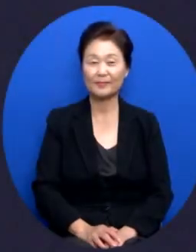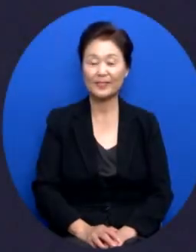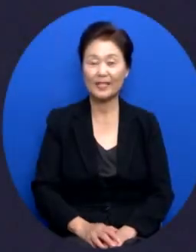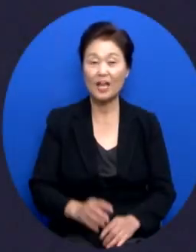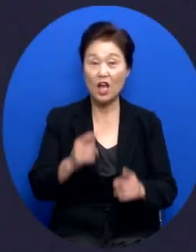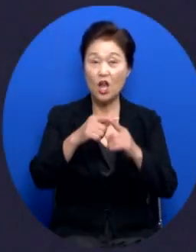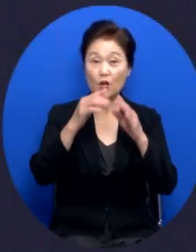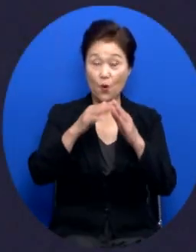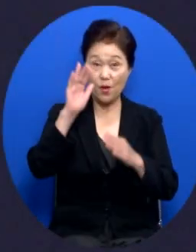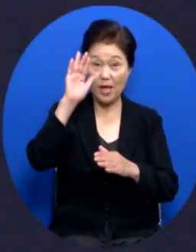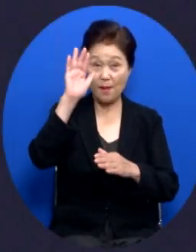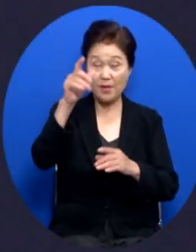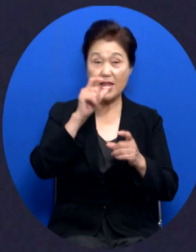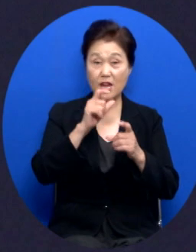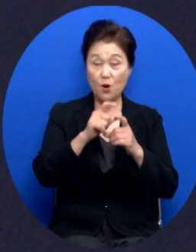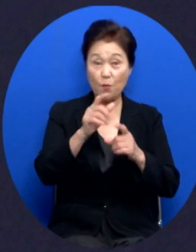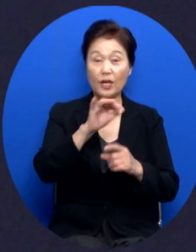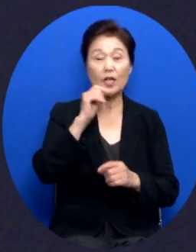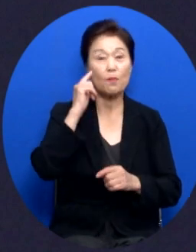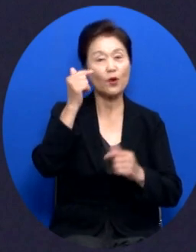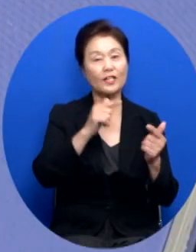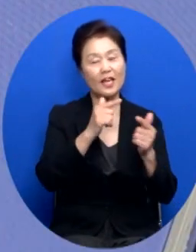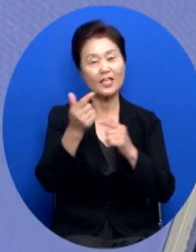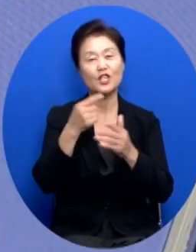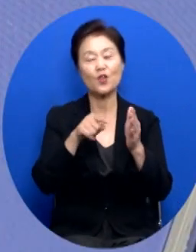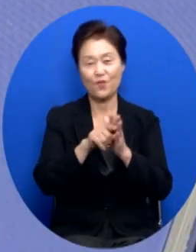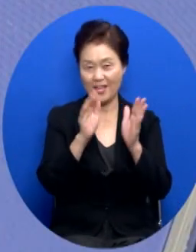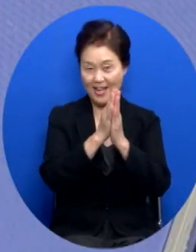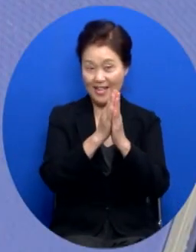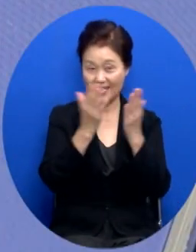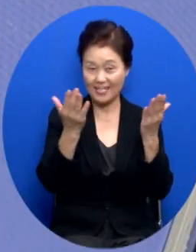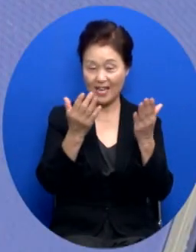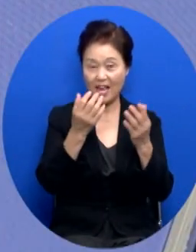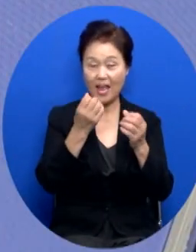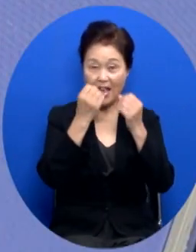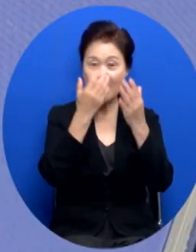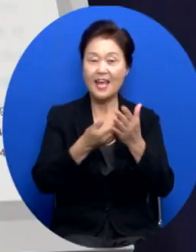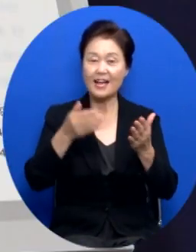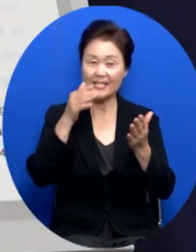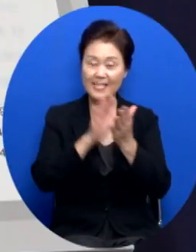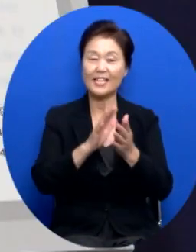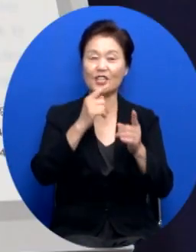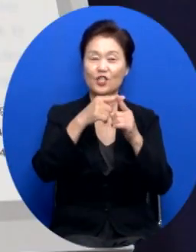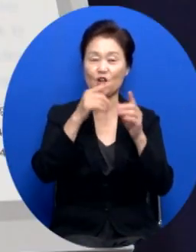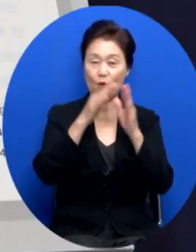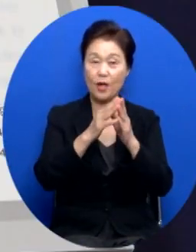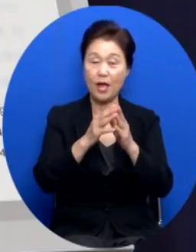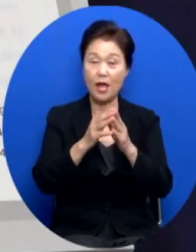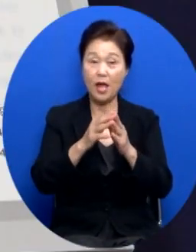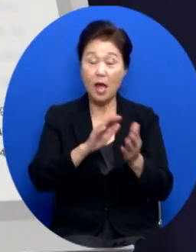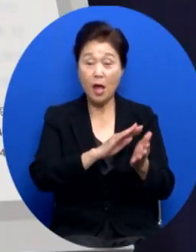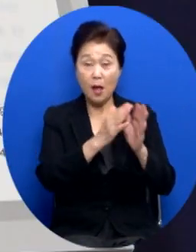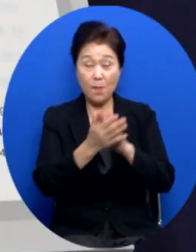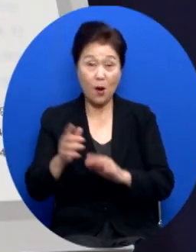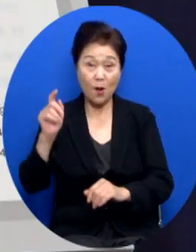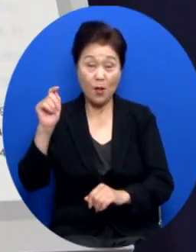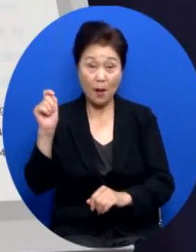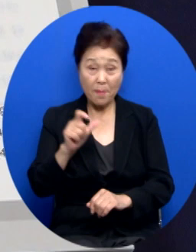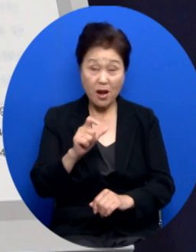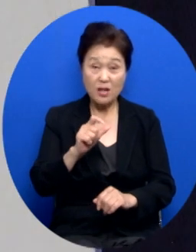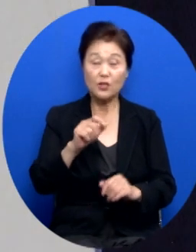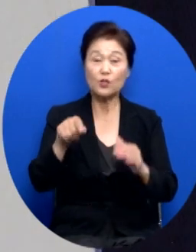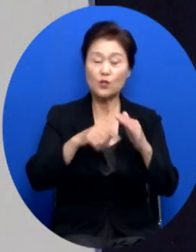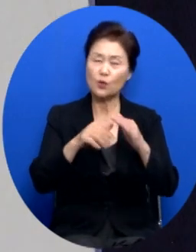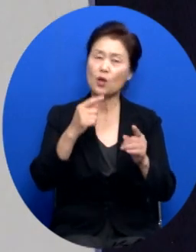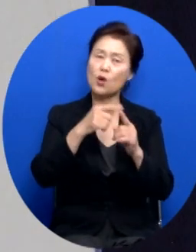교회의 미래를 고민하는 목회자들을 위한 책, 혁신하는 교회입니다. 빠르게 변하는 시대 속, 그렇다면